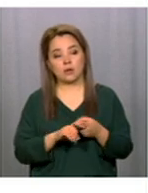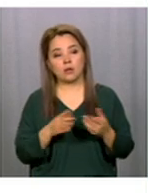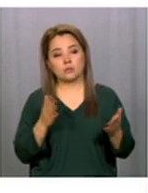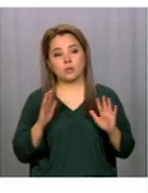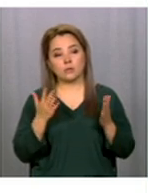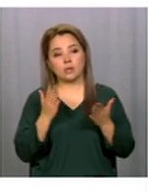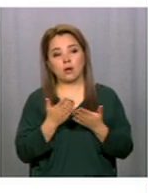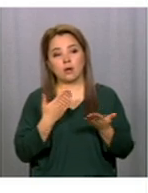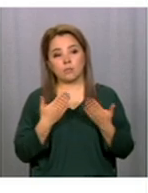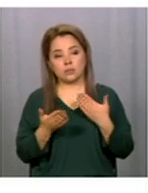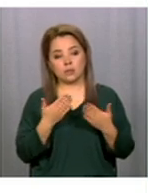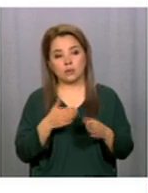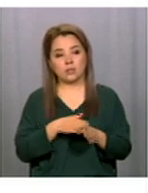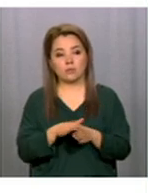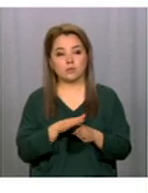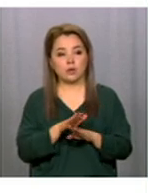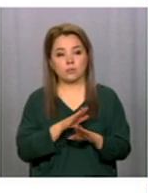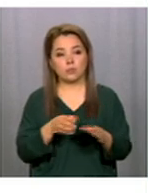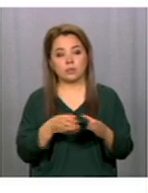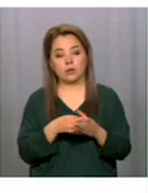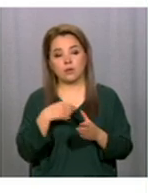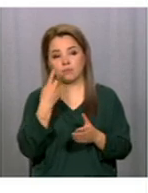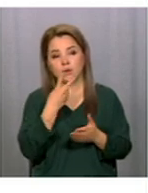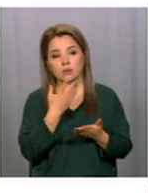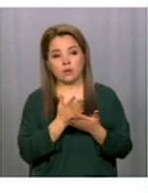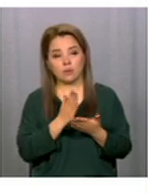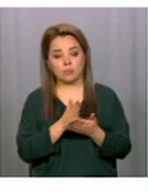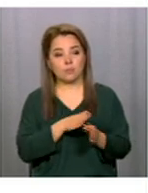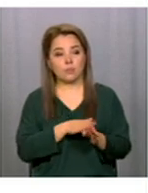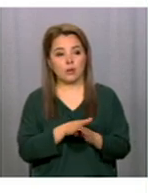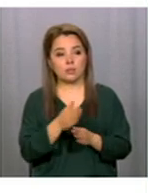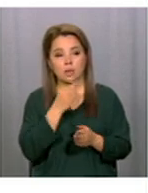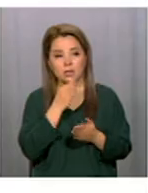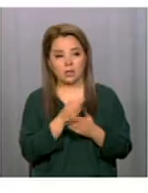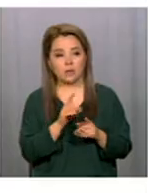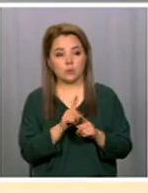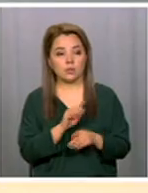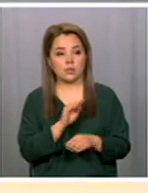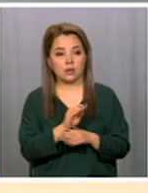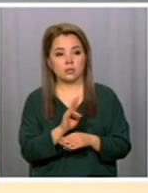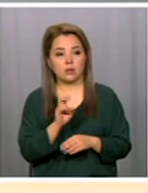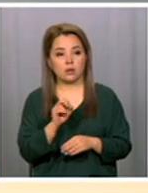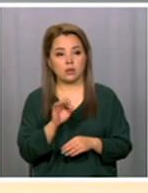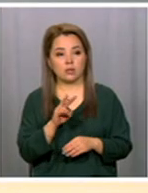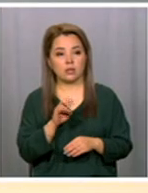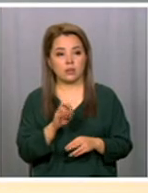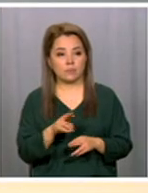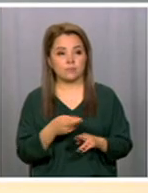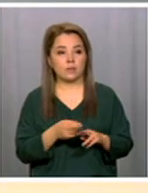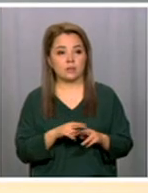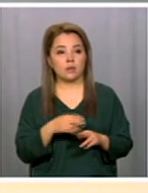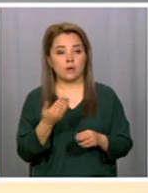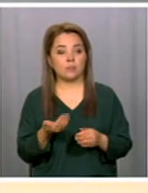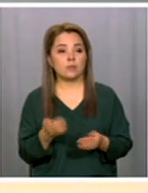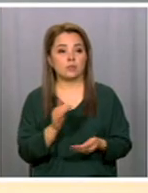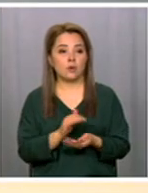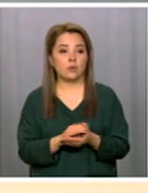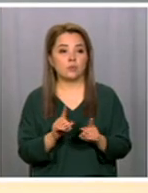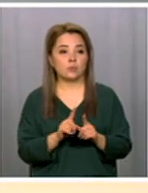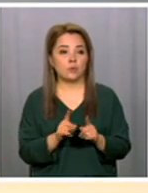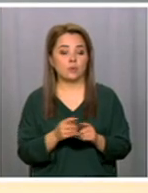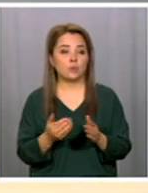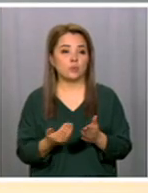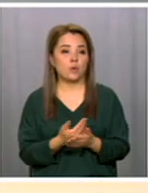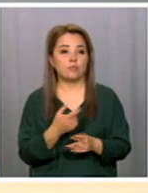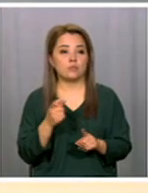глагол совершенного и несовершенного вида в повелительном наклонении. Вам предстоит познакомиться с новыми